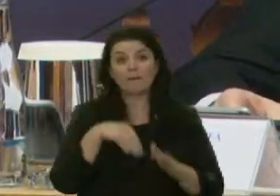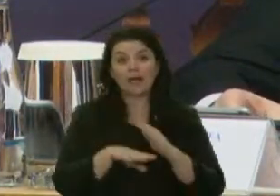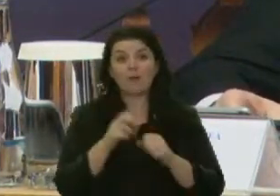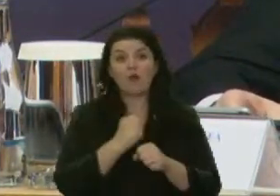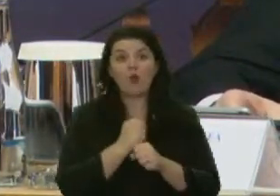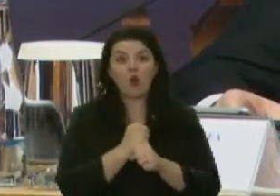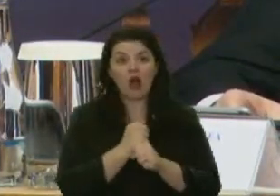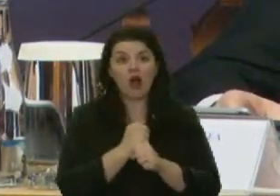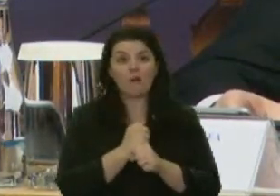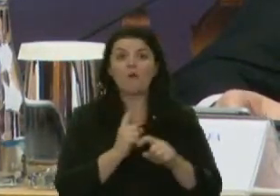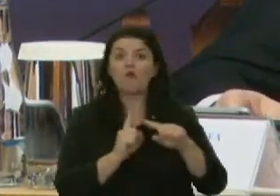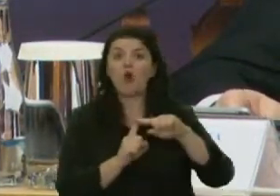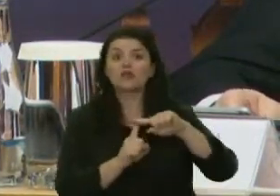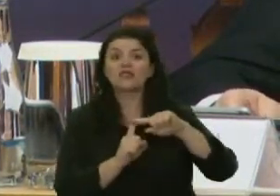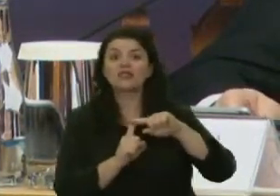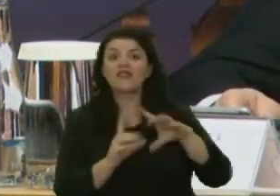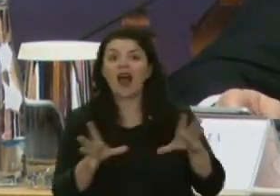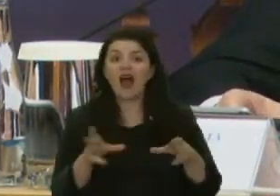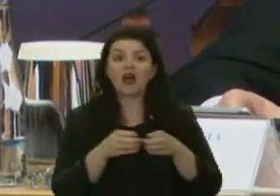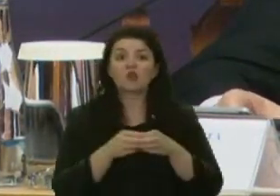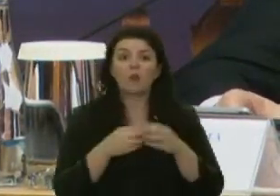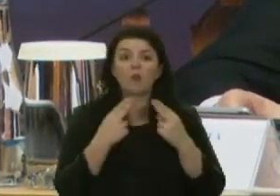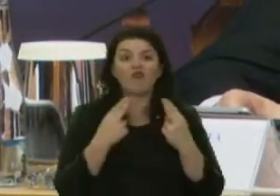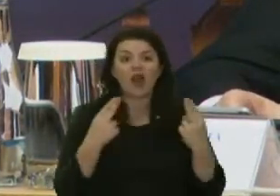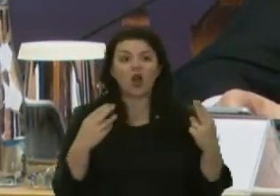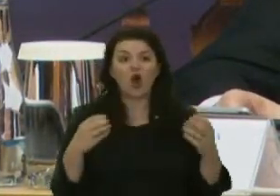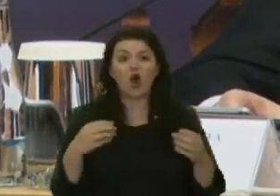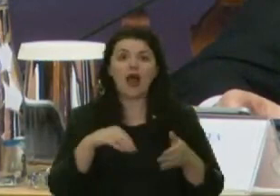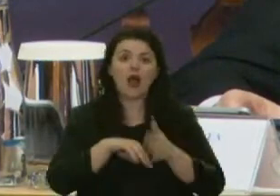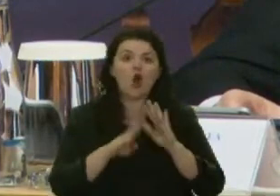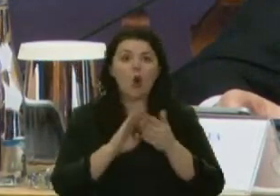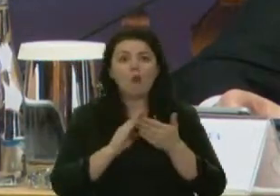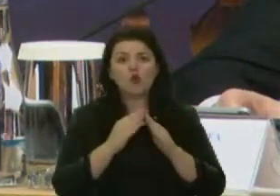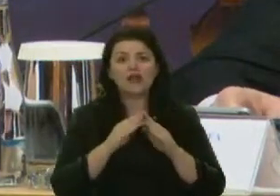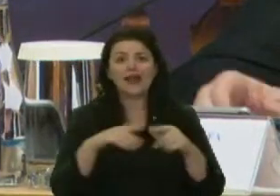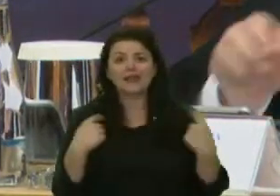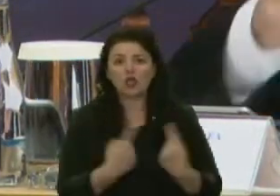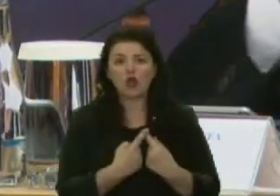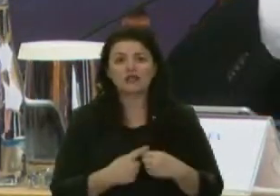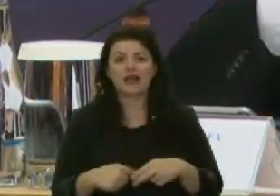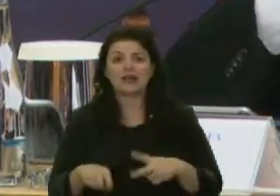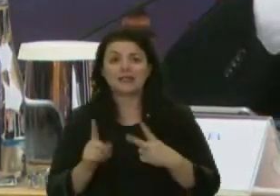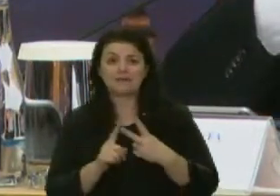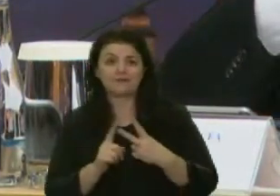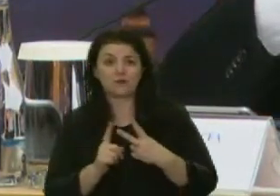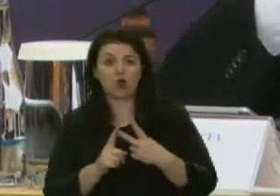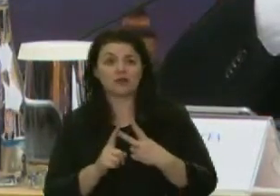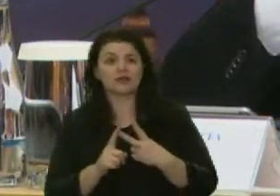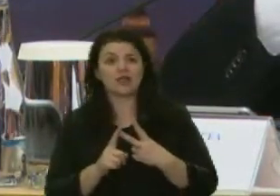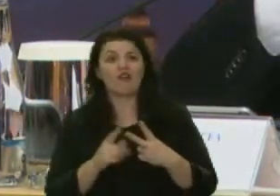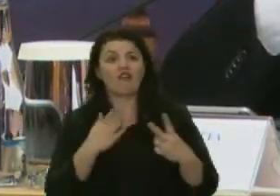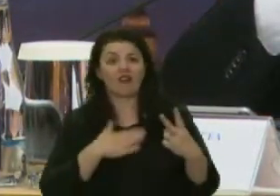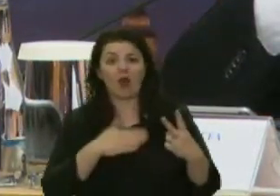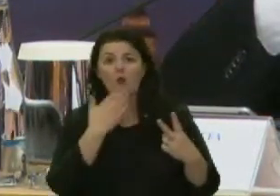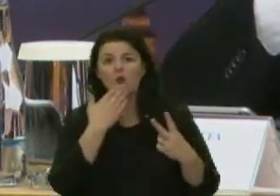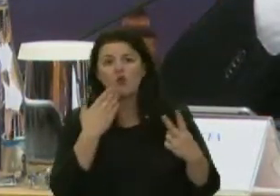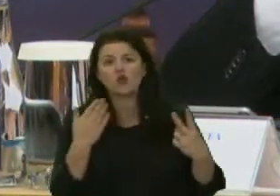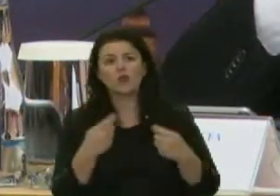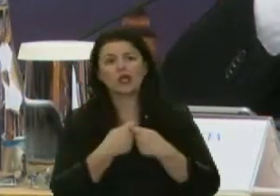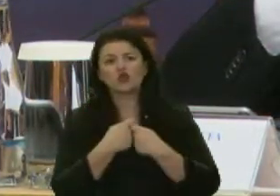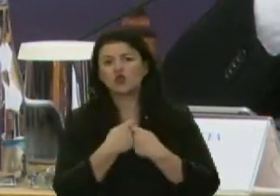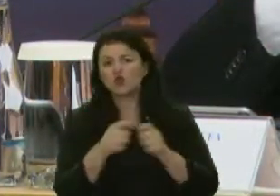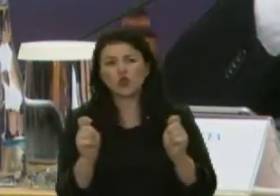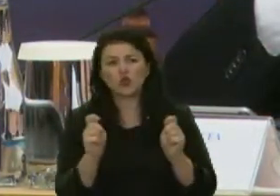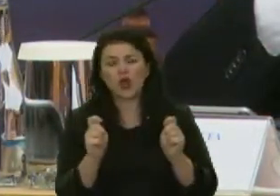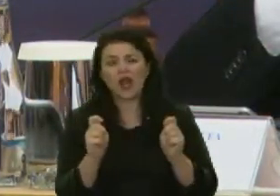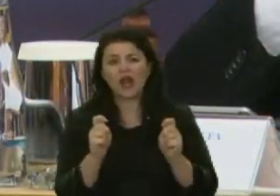lor pozitivă adunăm plus valoare în comunitatea noastră în al doilea rând și În egală măsură Vreau să vă mulțumesc tuturor celor